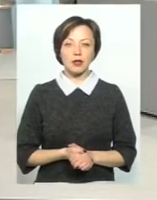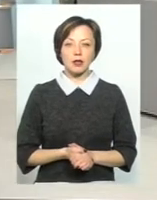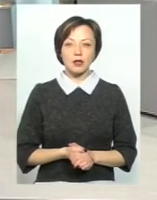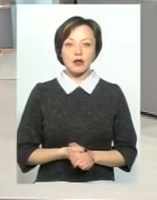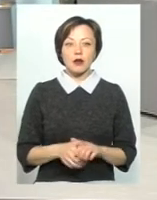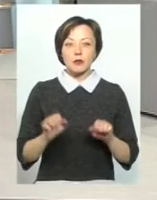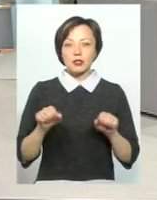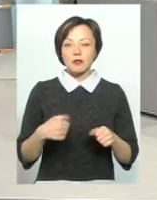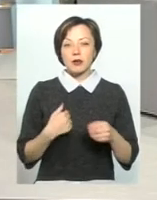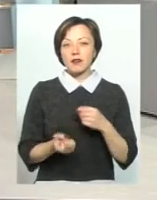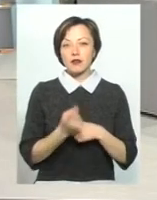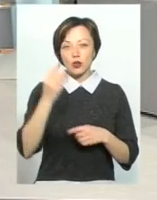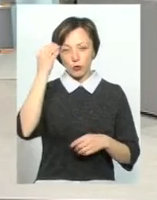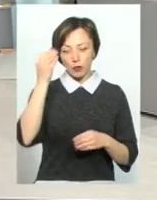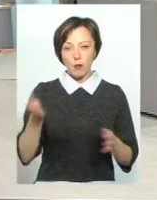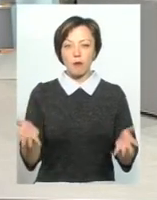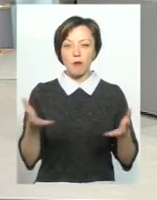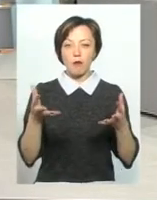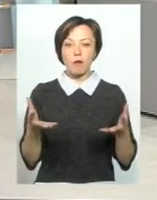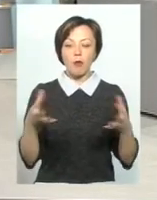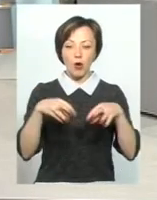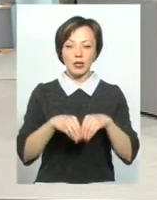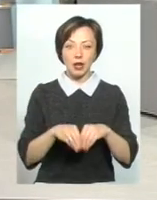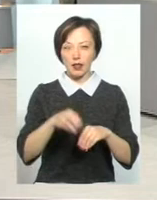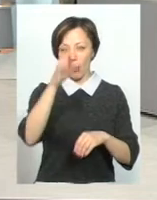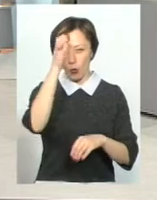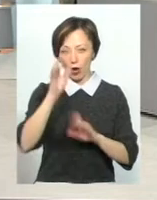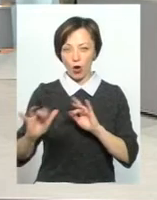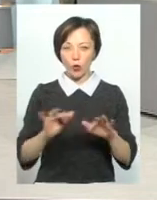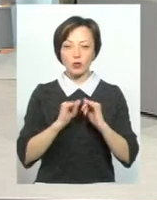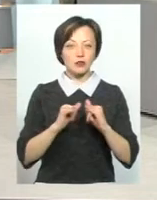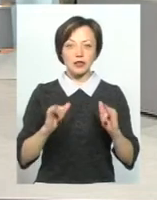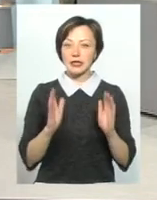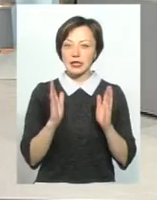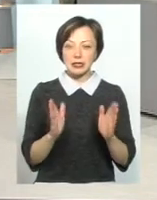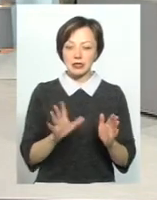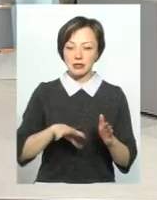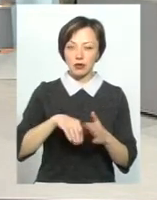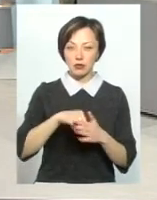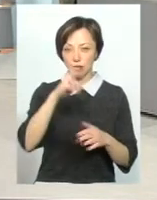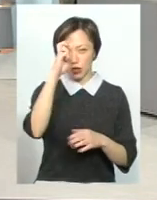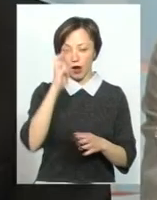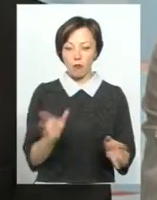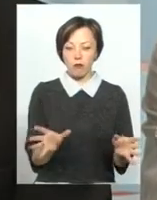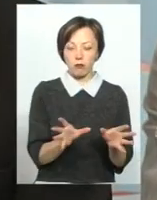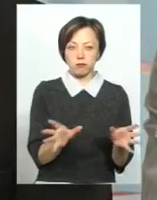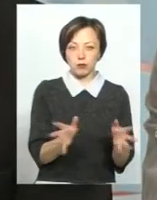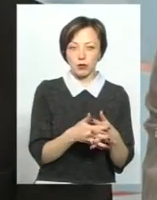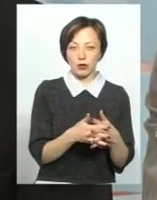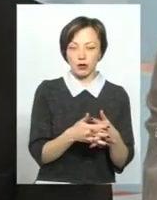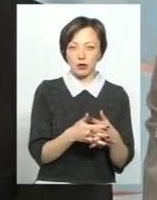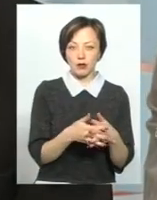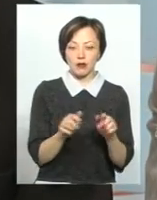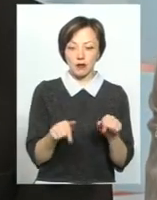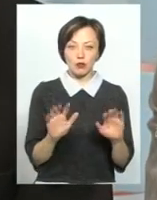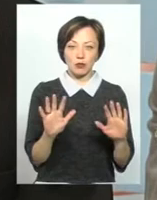така думка, якби поєднання, що наука рухається і розвивається не тільки за рахунок держави, а от поєднання, от як в